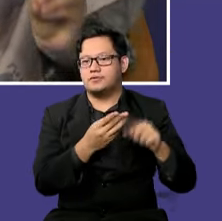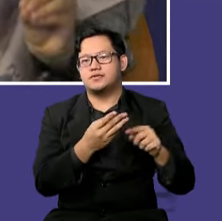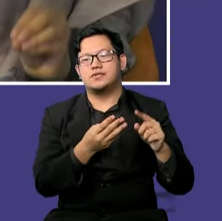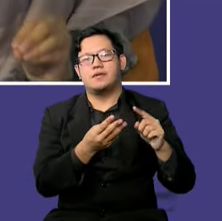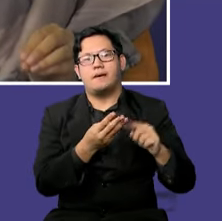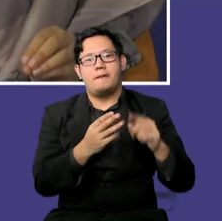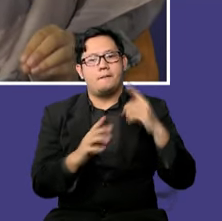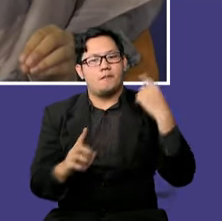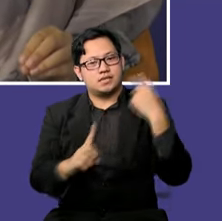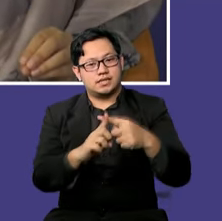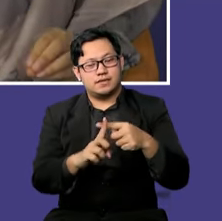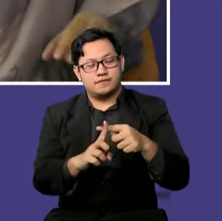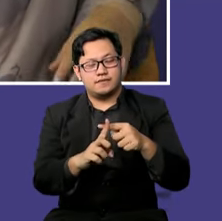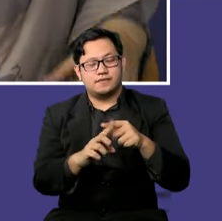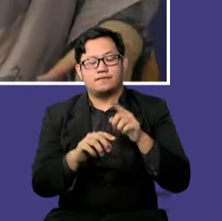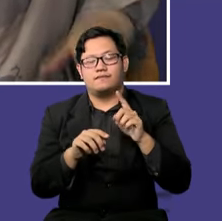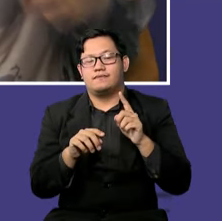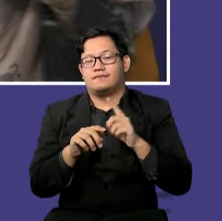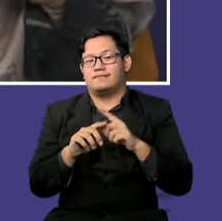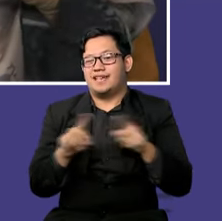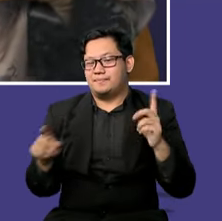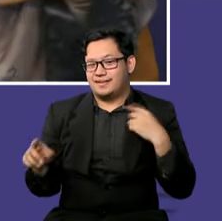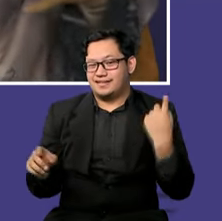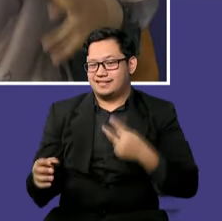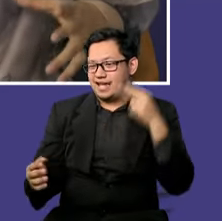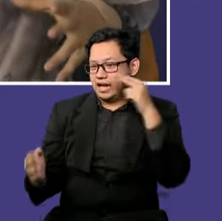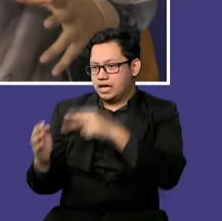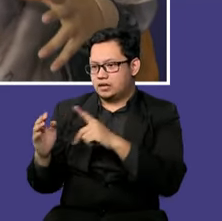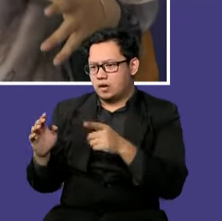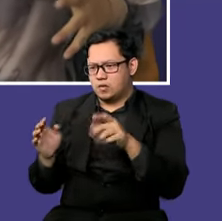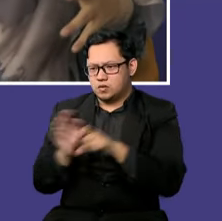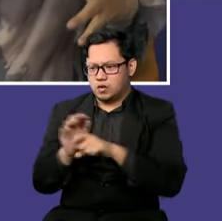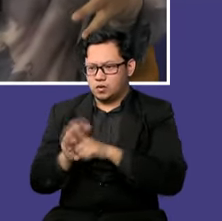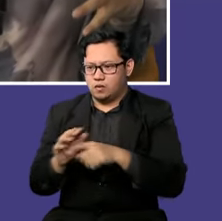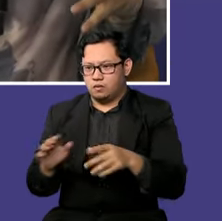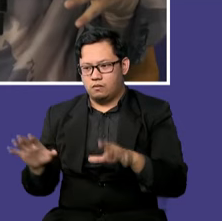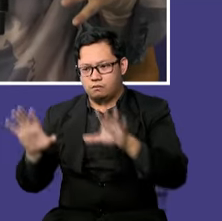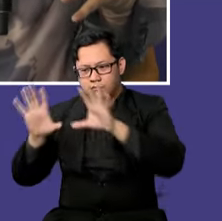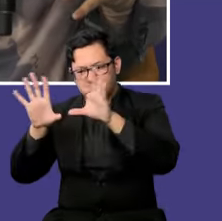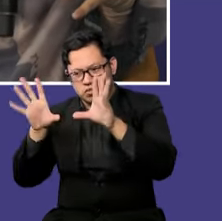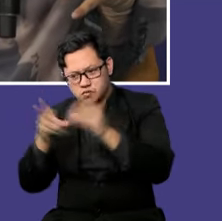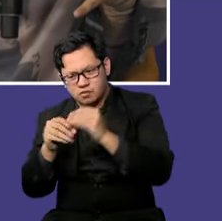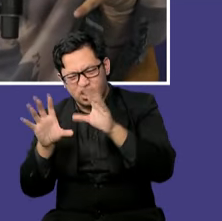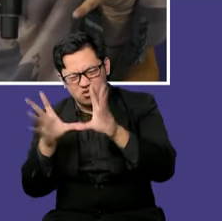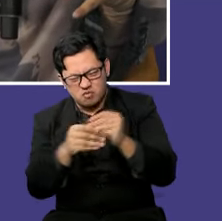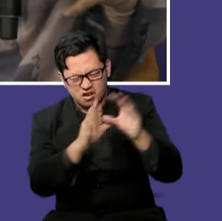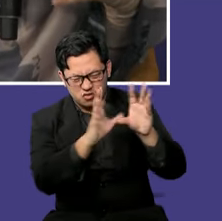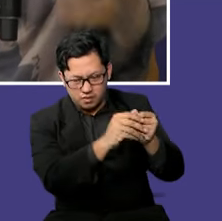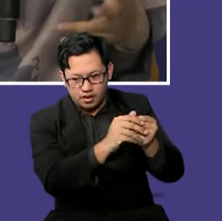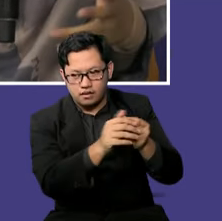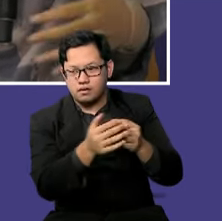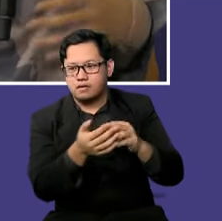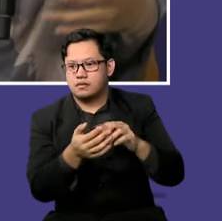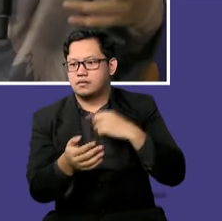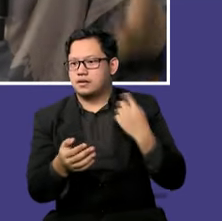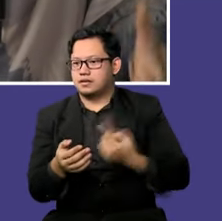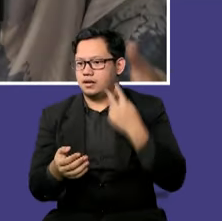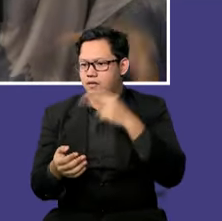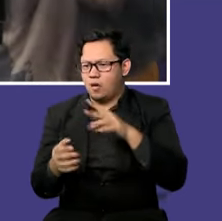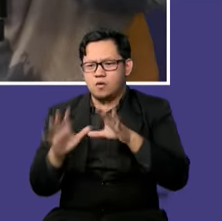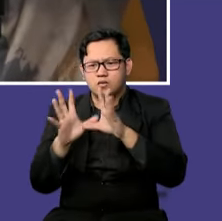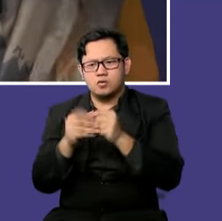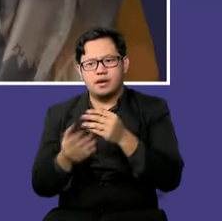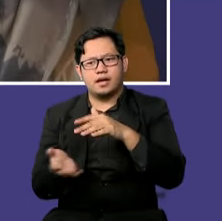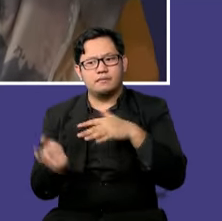nah misalnya disini kalau kita lihat bahwa ketika dijumlahkan gitu ya Ternyata kita mendapatkan jumlah kematian lebih tinggi